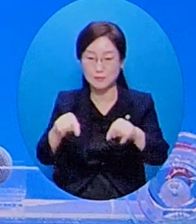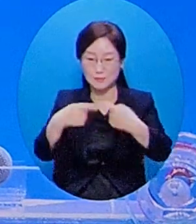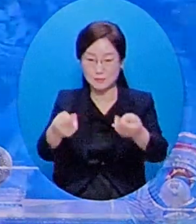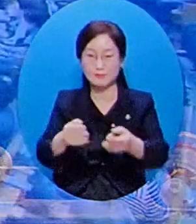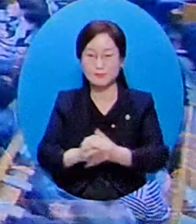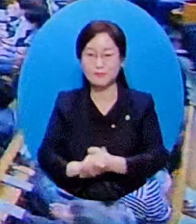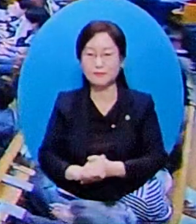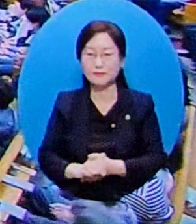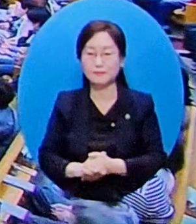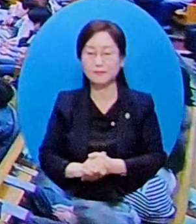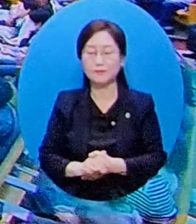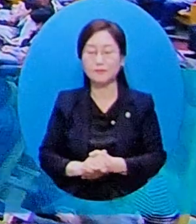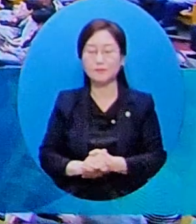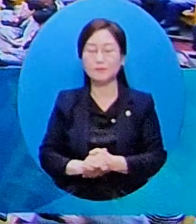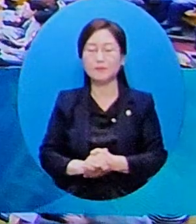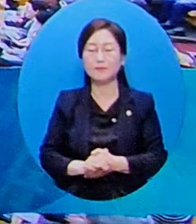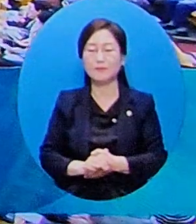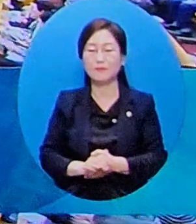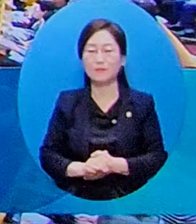참여하도록 하겠습니다.